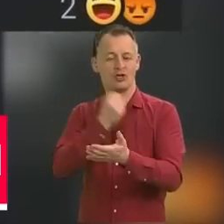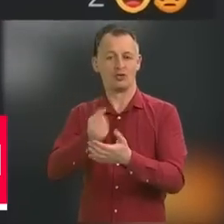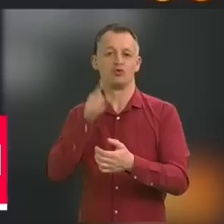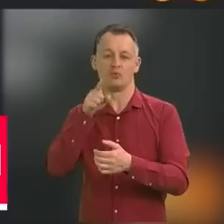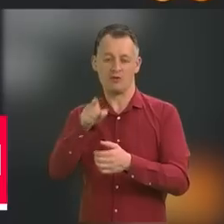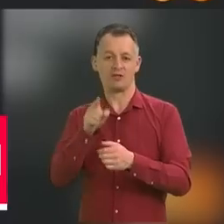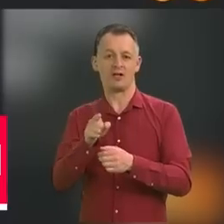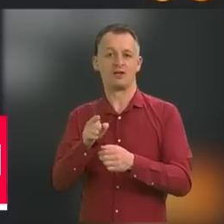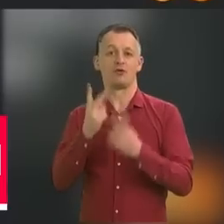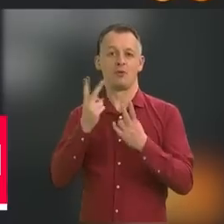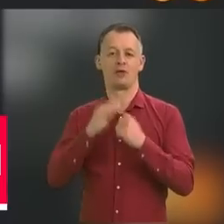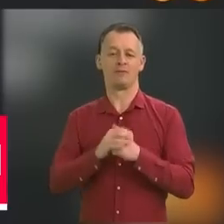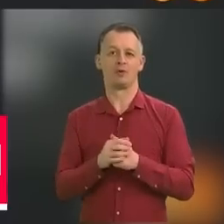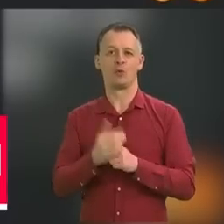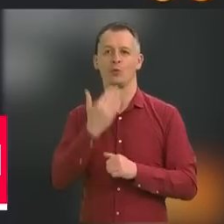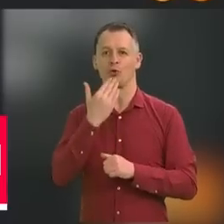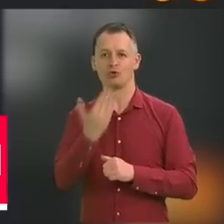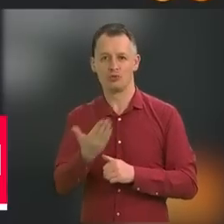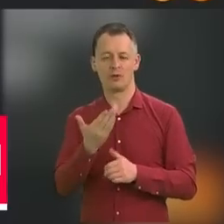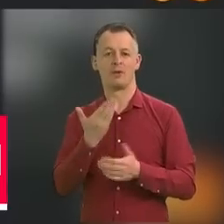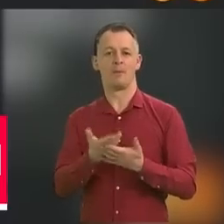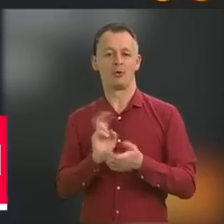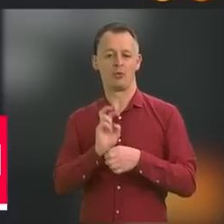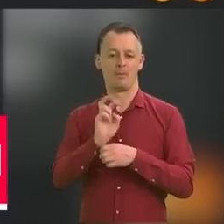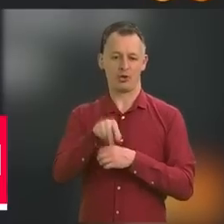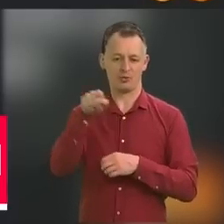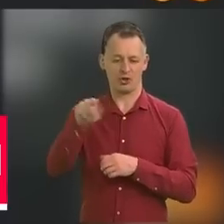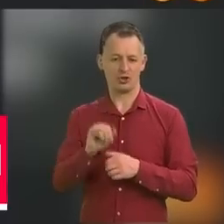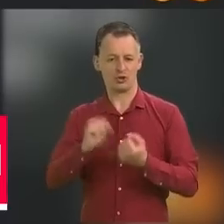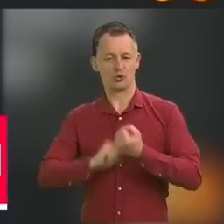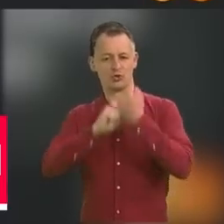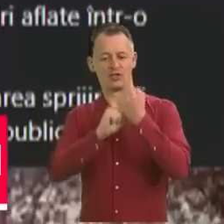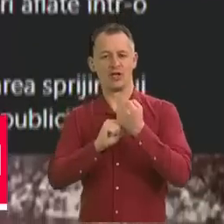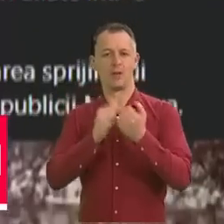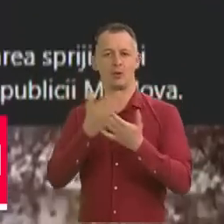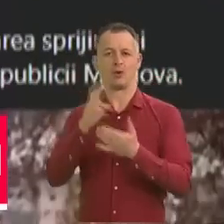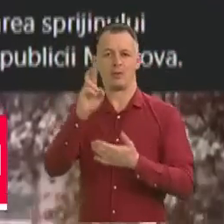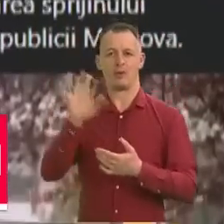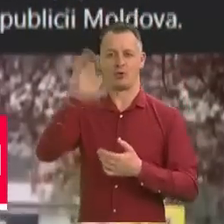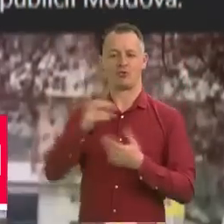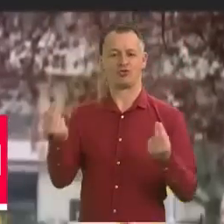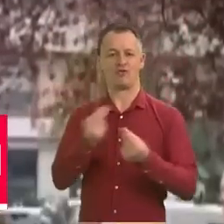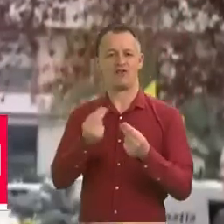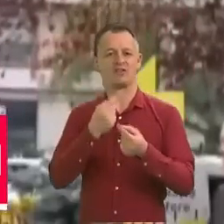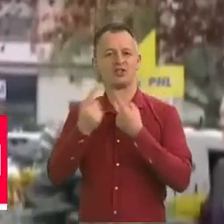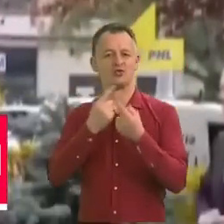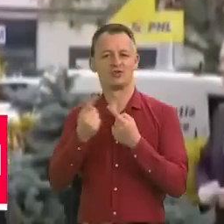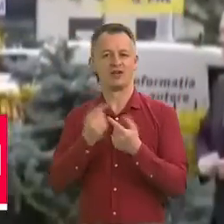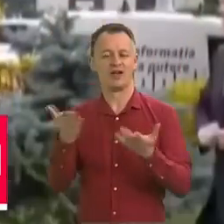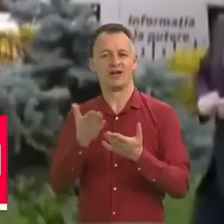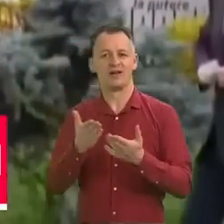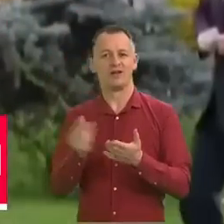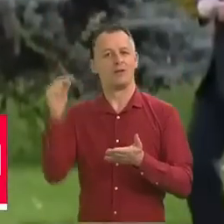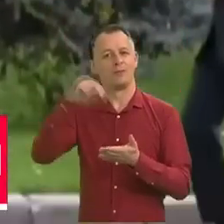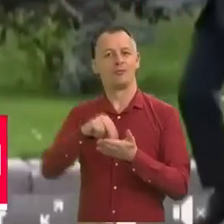Mulțumim pentru implicarea dumneavoastră și pentru susținerea acordată Republicii Moldova. Sunt doar câteva dintre comentariile care îl ridică în slăv